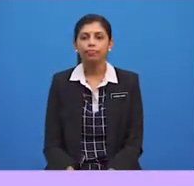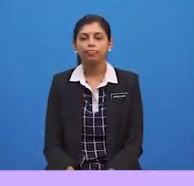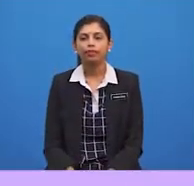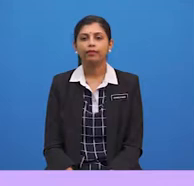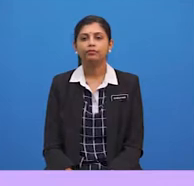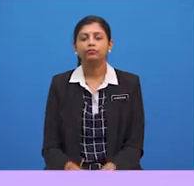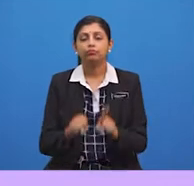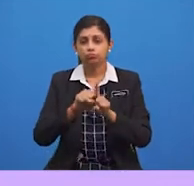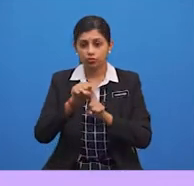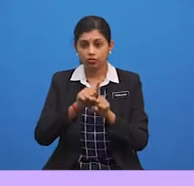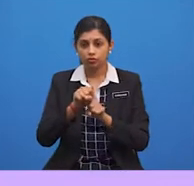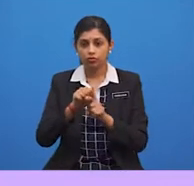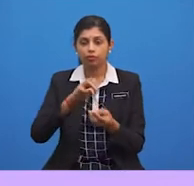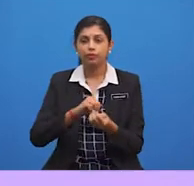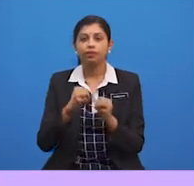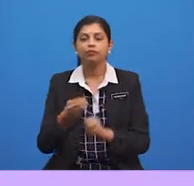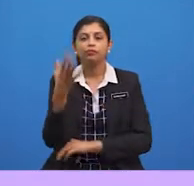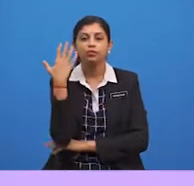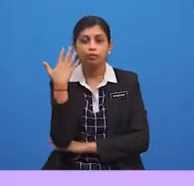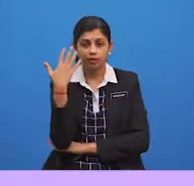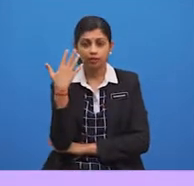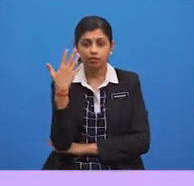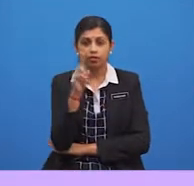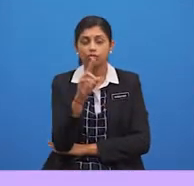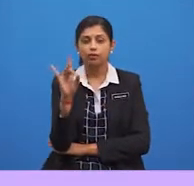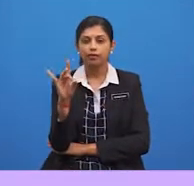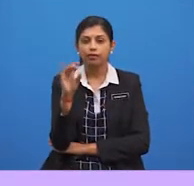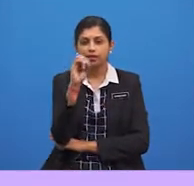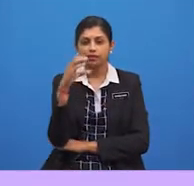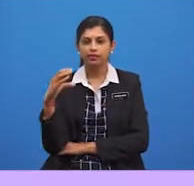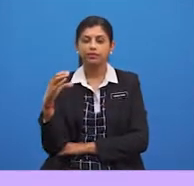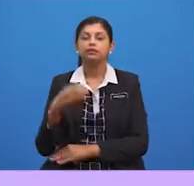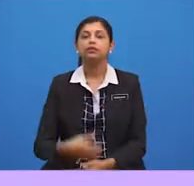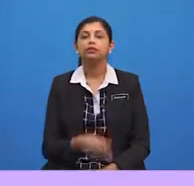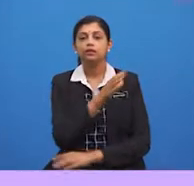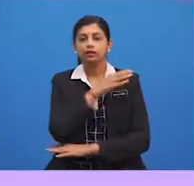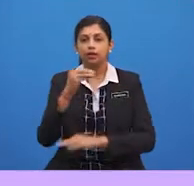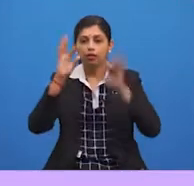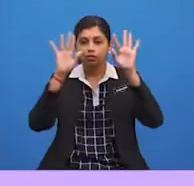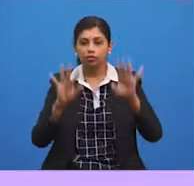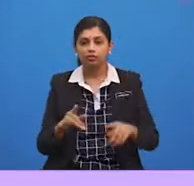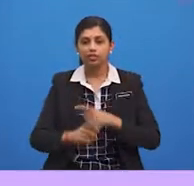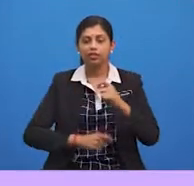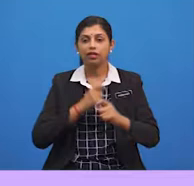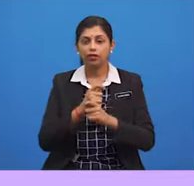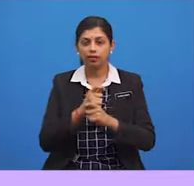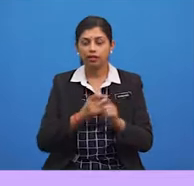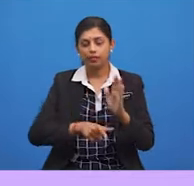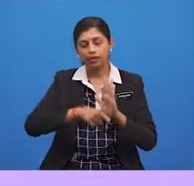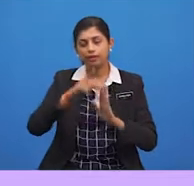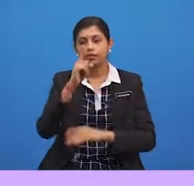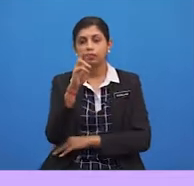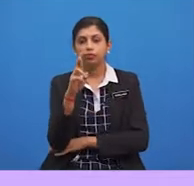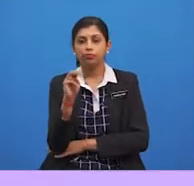suhu pada musim panas 28 darjah Celsius dan hujan tahunan melebihi